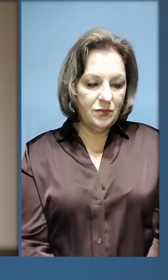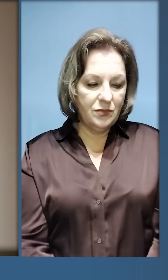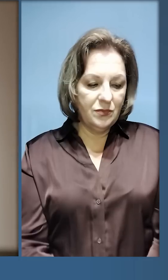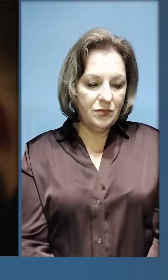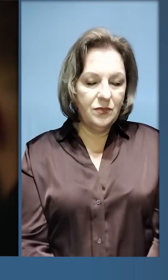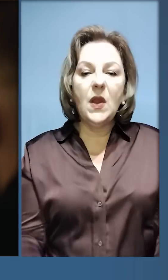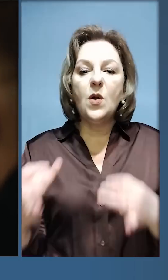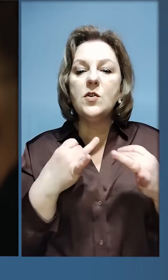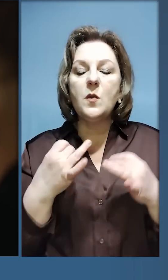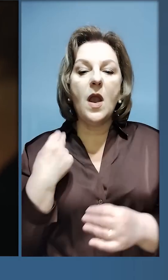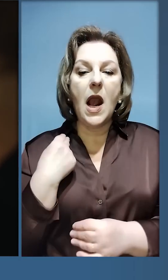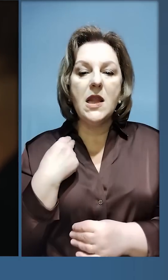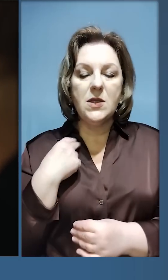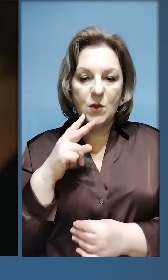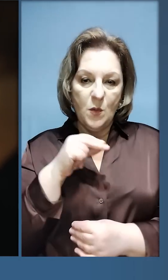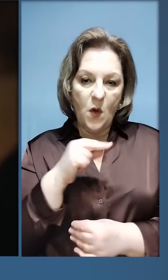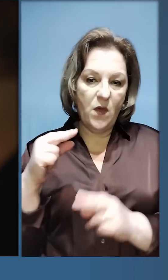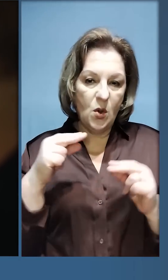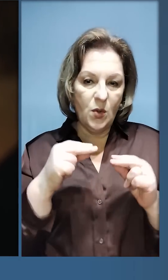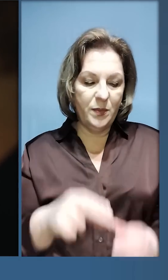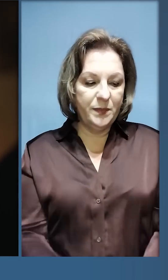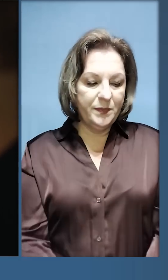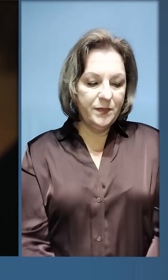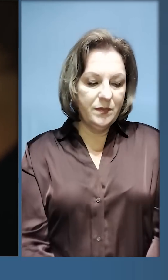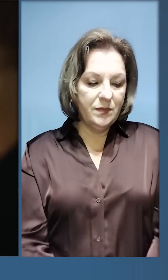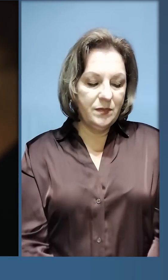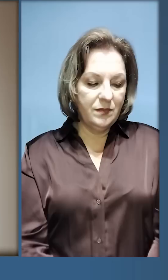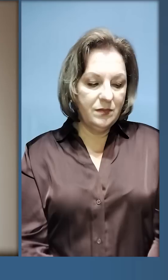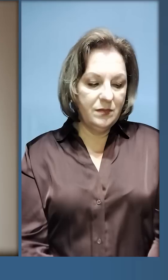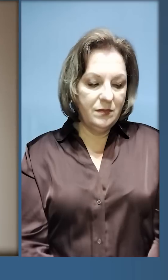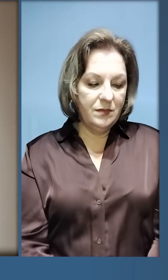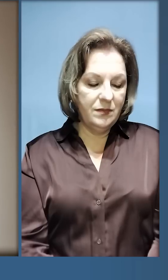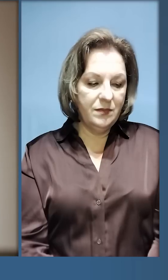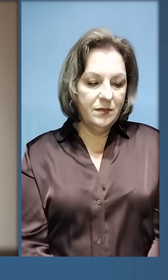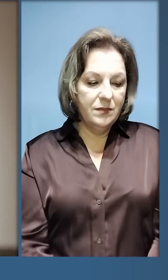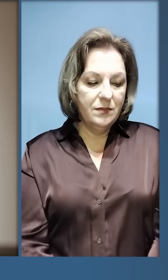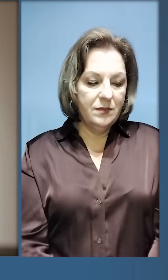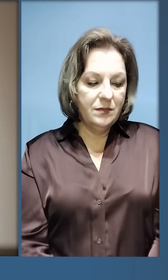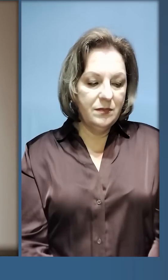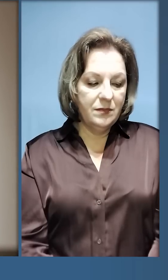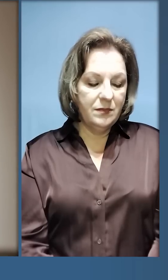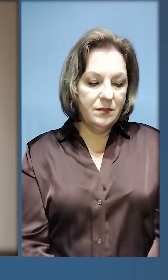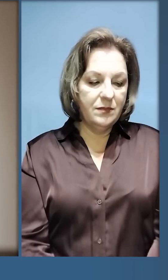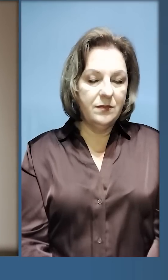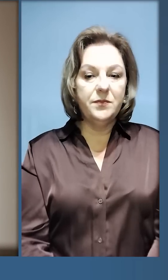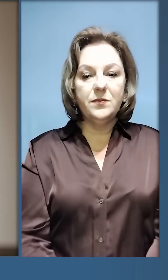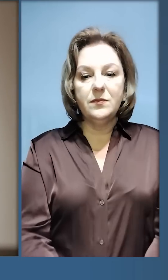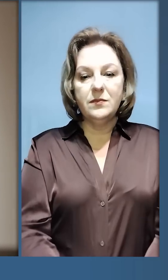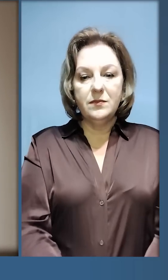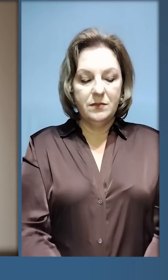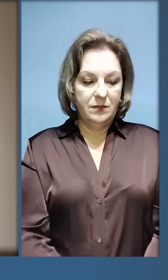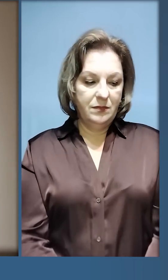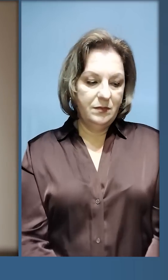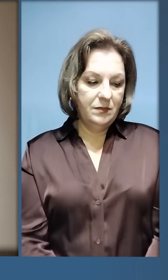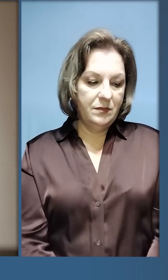you. You're just a kid. You're like 28, something here. like that? Yeah. Or how long have you been a stand-up comic? For 8